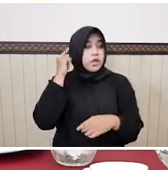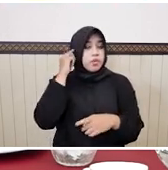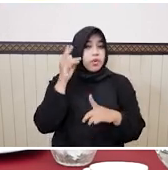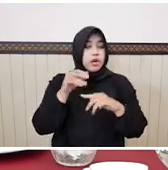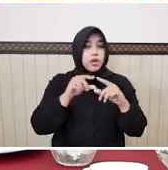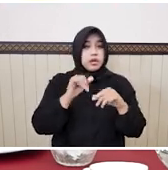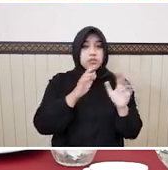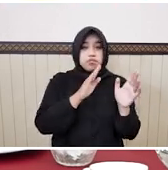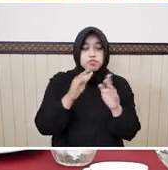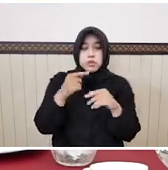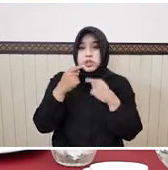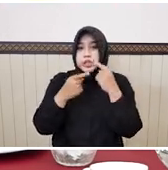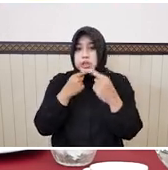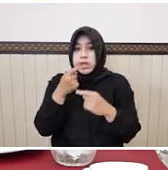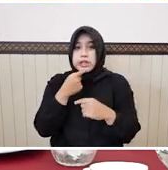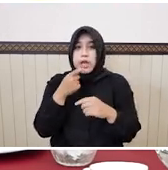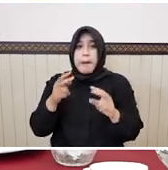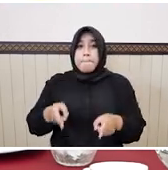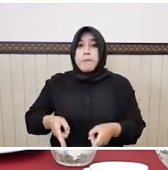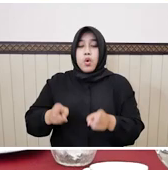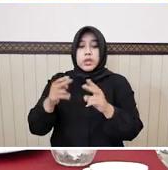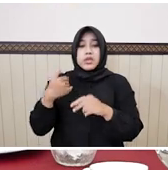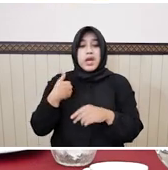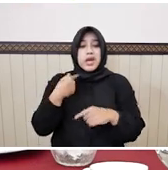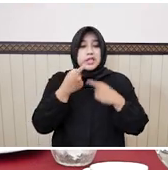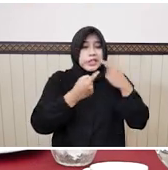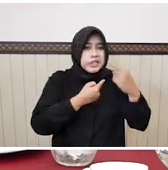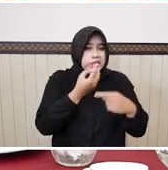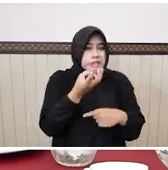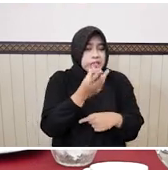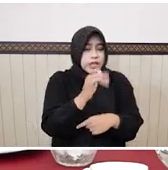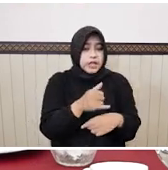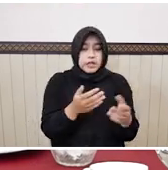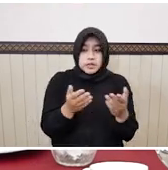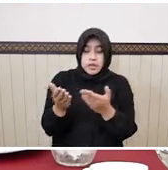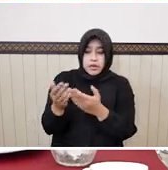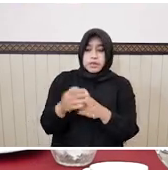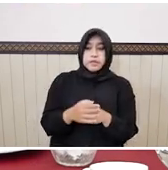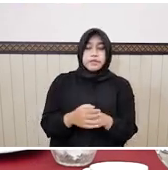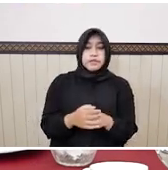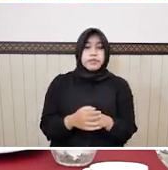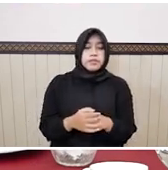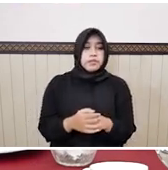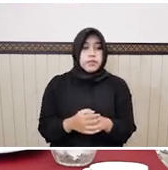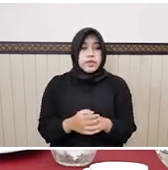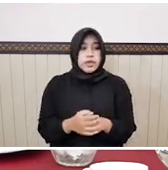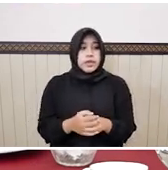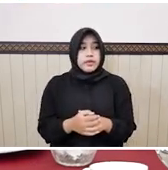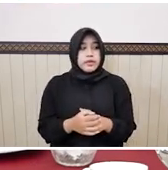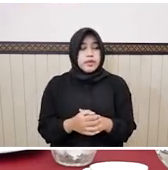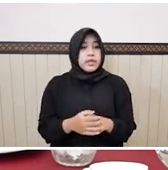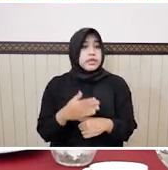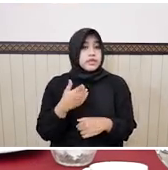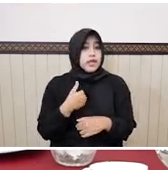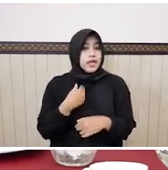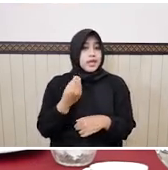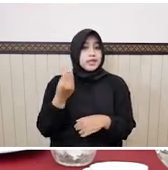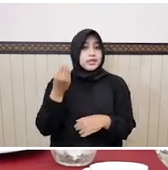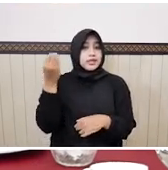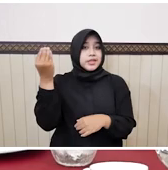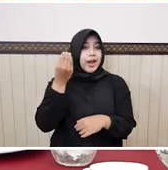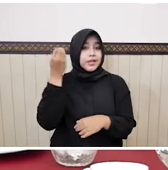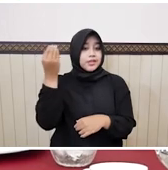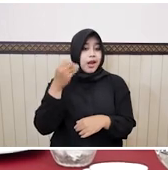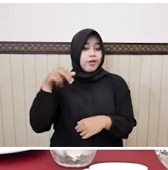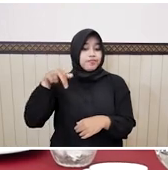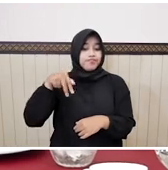sudah bicara soal bangunan Mazda jual saya ada cerita sedikit hasil akan masa depan jadi suatu ketika saya jalan-jalan di salah satu